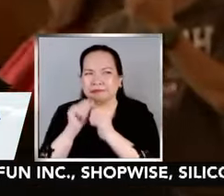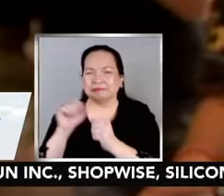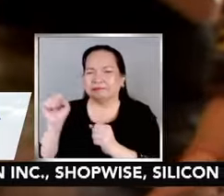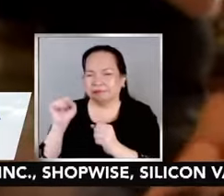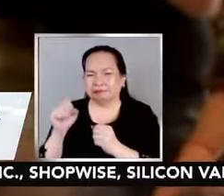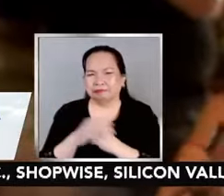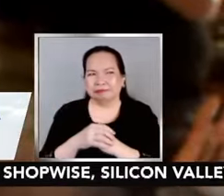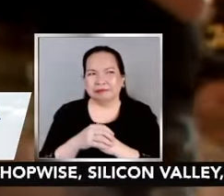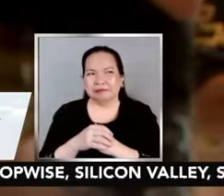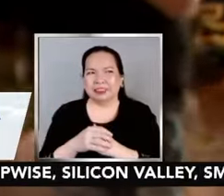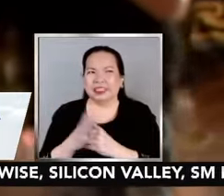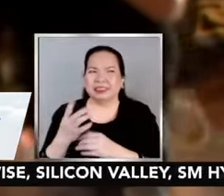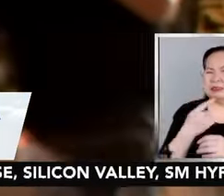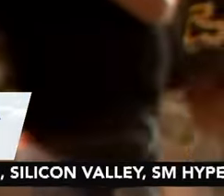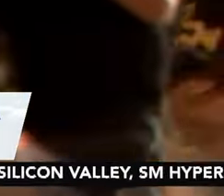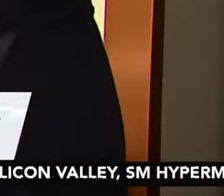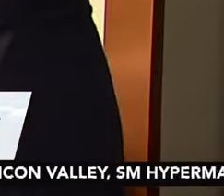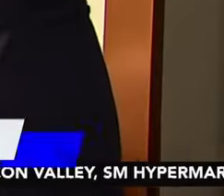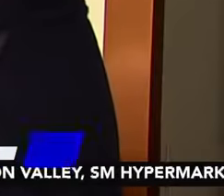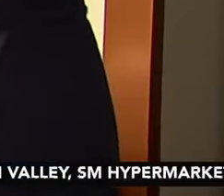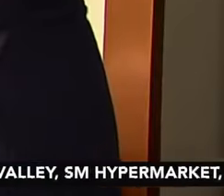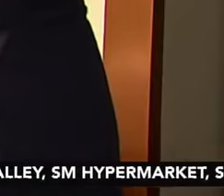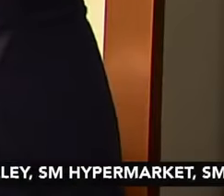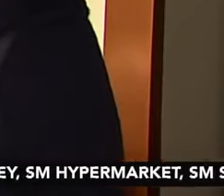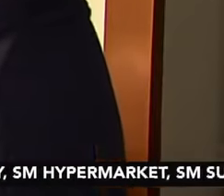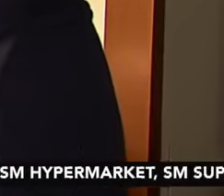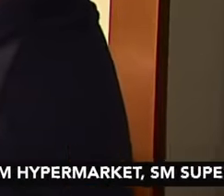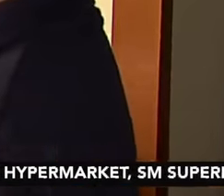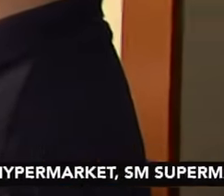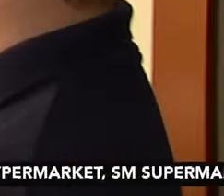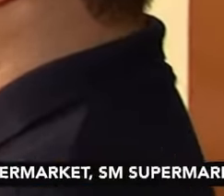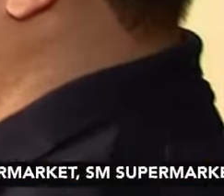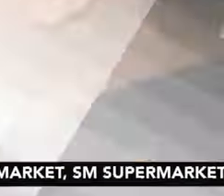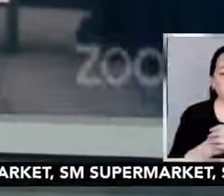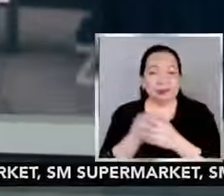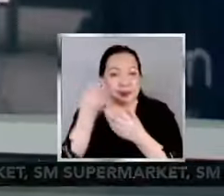mamimiss. Nelson Canlas, updated sa Showbiz Happenings!